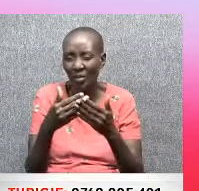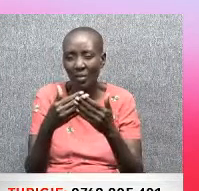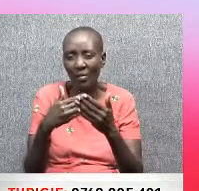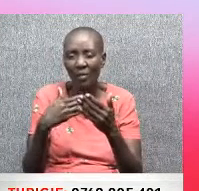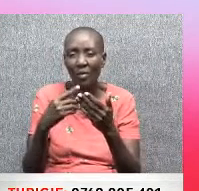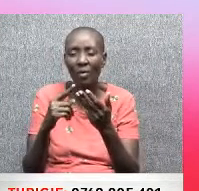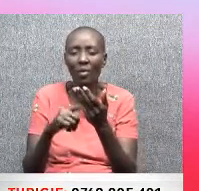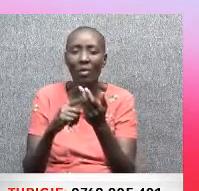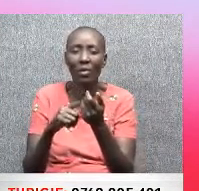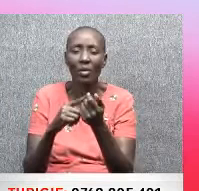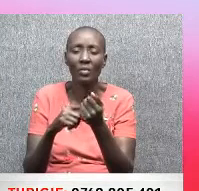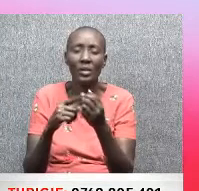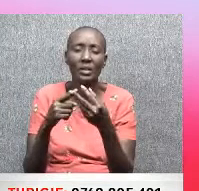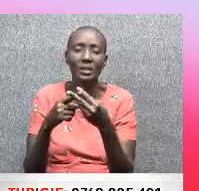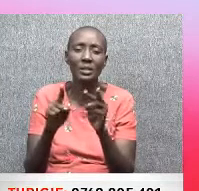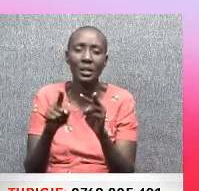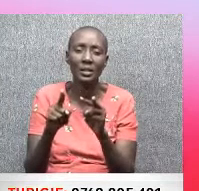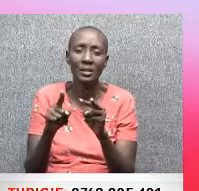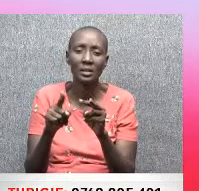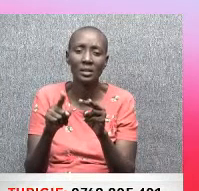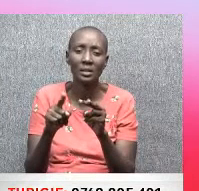la census kuanza.